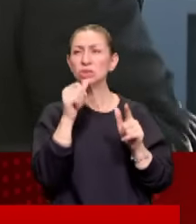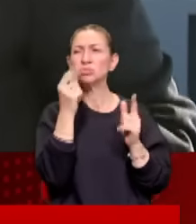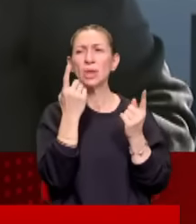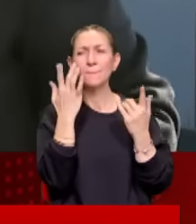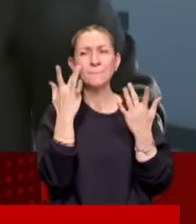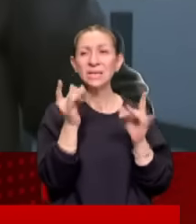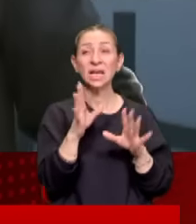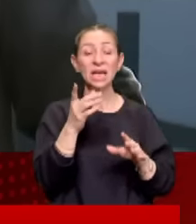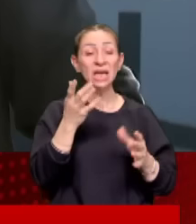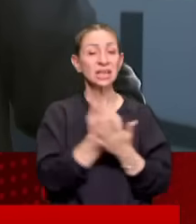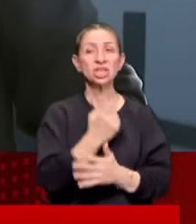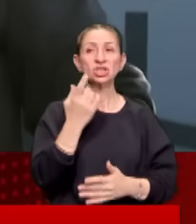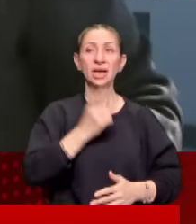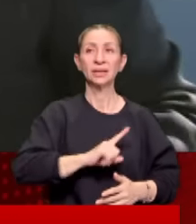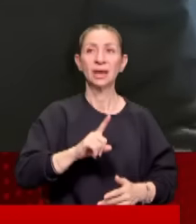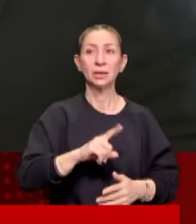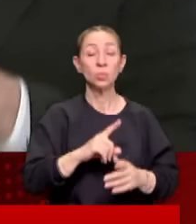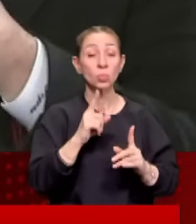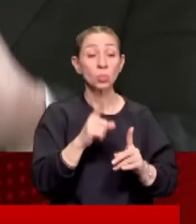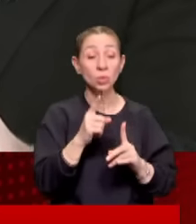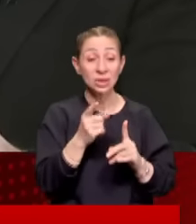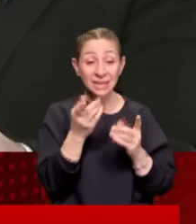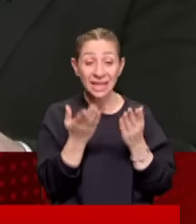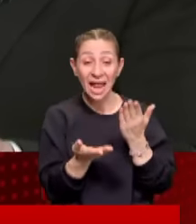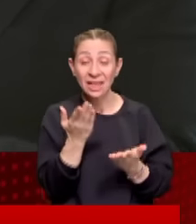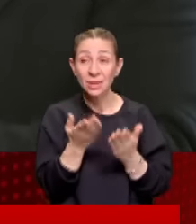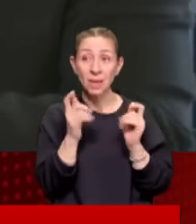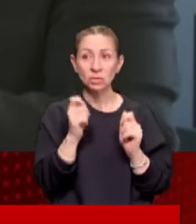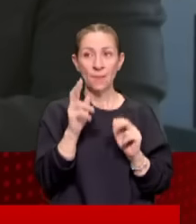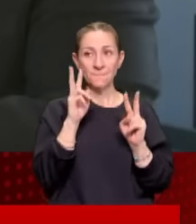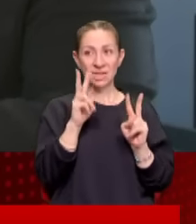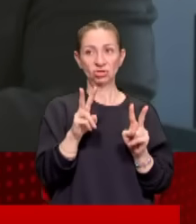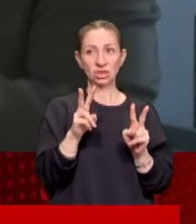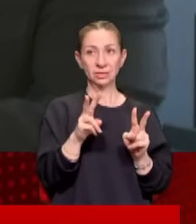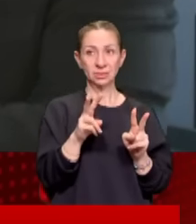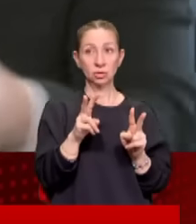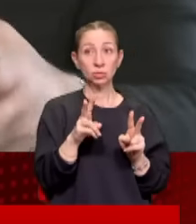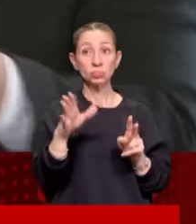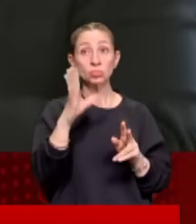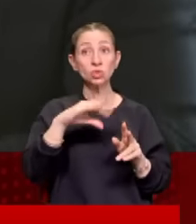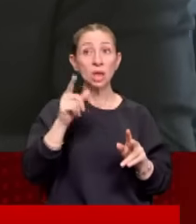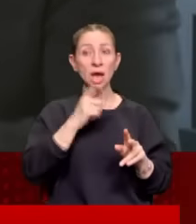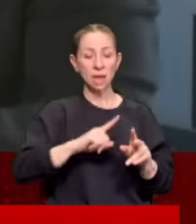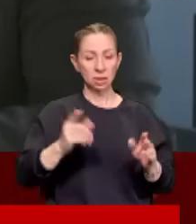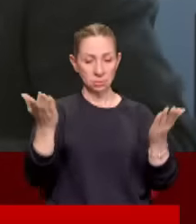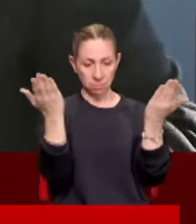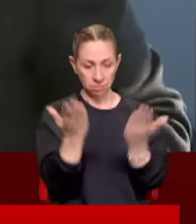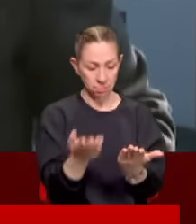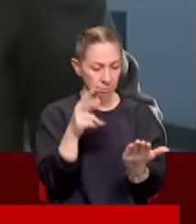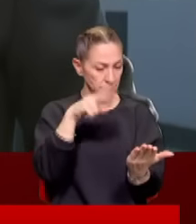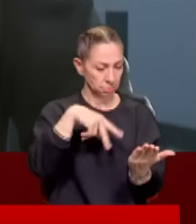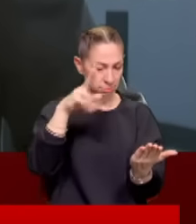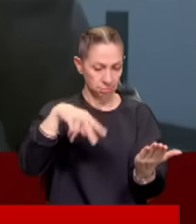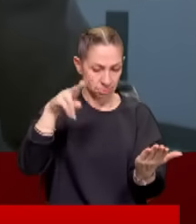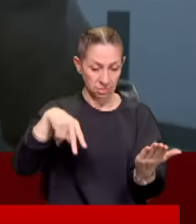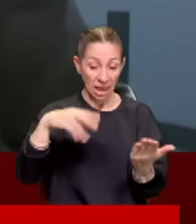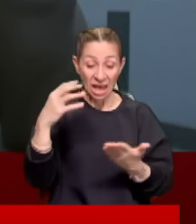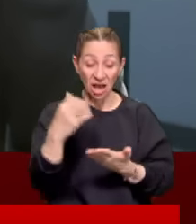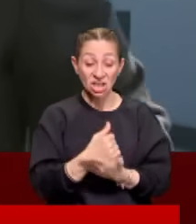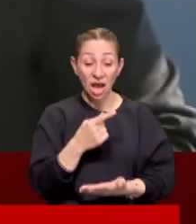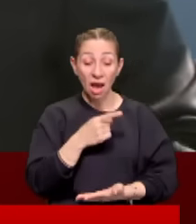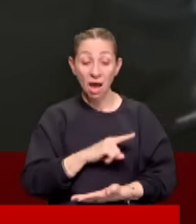değildi. Kazanacak aday. Yani neydi? Bu ölçümlenecek, bakılacak. Tamam. Yani bütün adaylar konulacak, bakılacak. Şimdi kazanacak